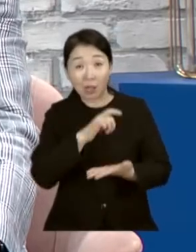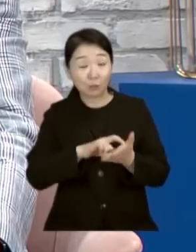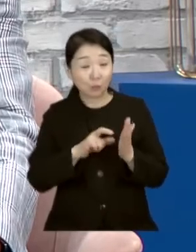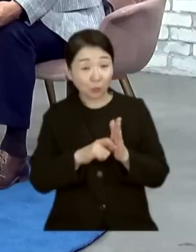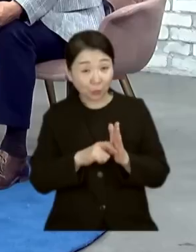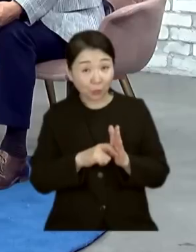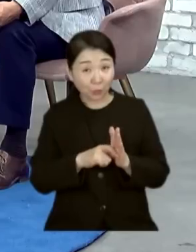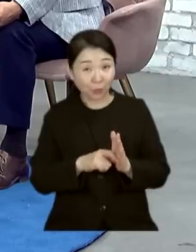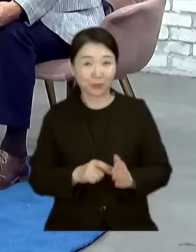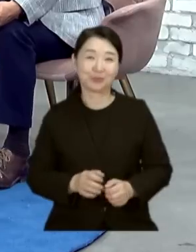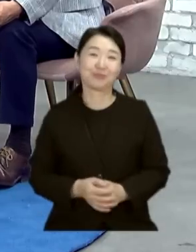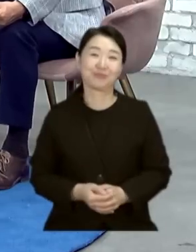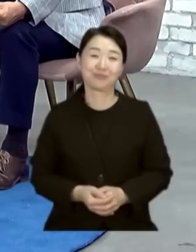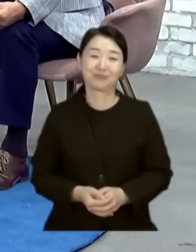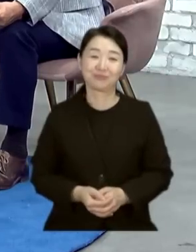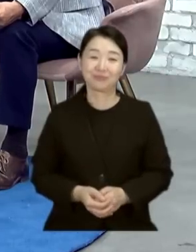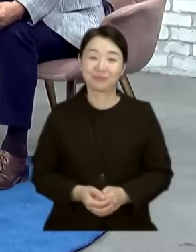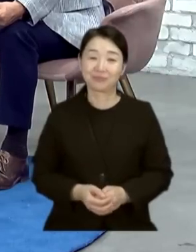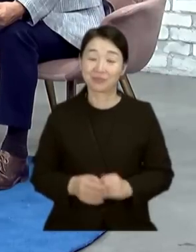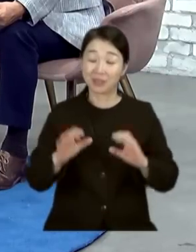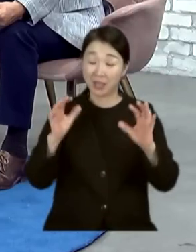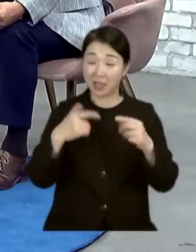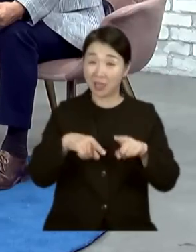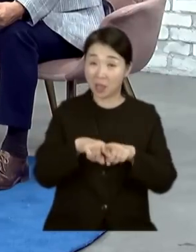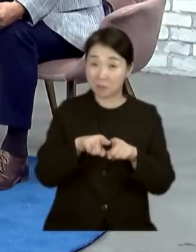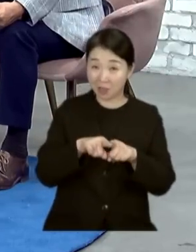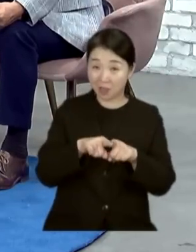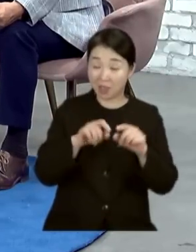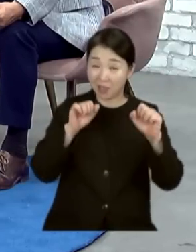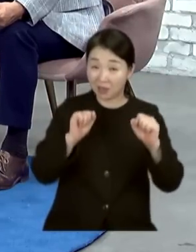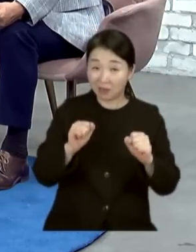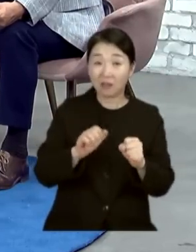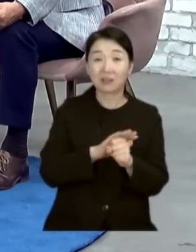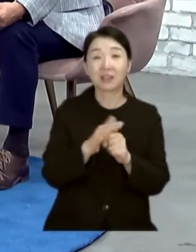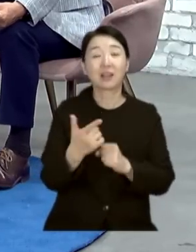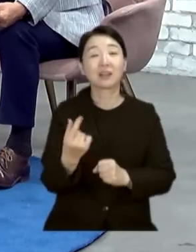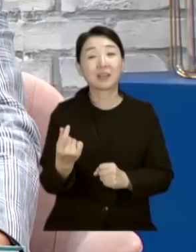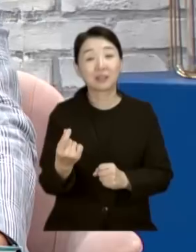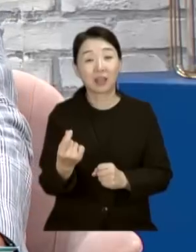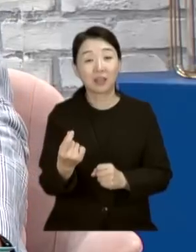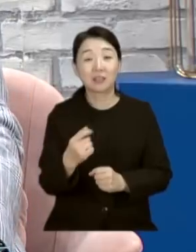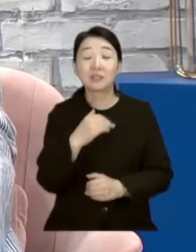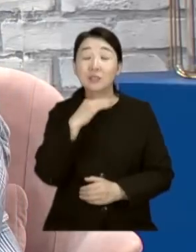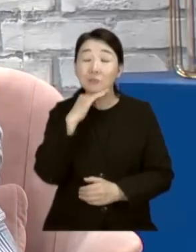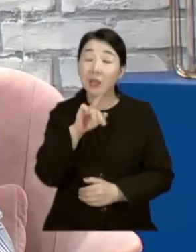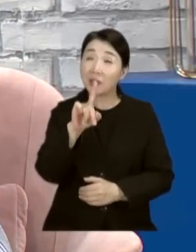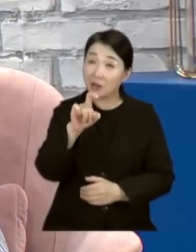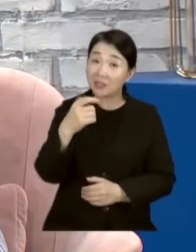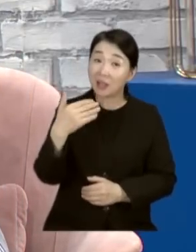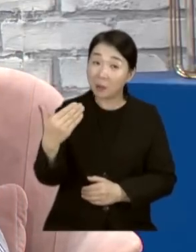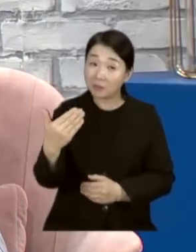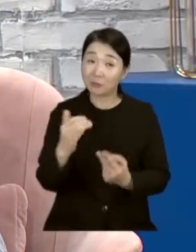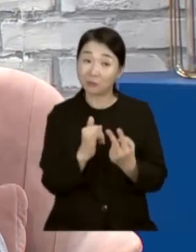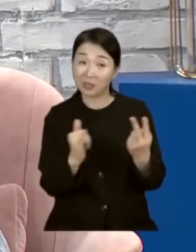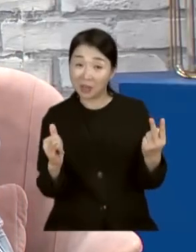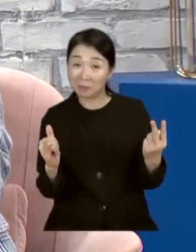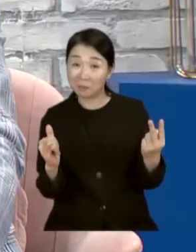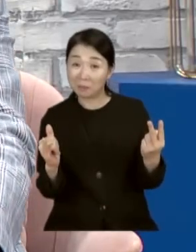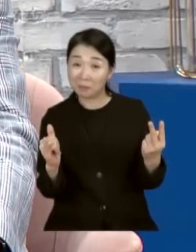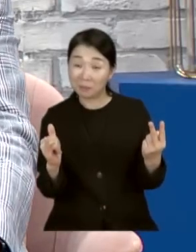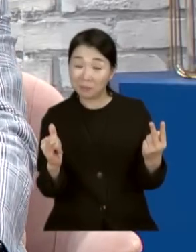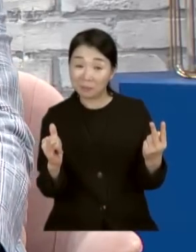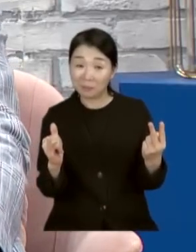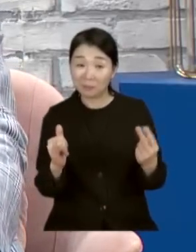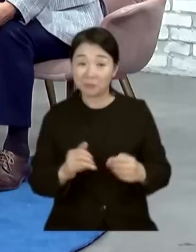아까울 정도로 네. 어 그냥 애들하고 그냥 네. 같이 있는 시간을 너무 사랑하는 네. 거예요. 지금 11살 9살 두 명 저